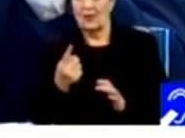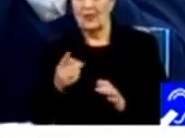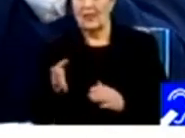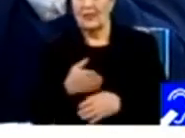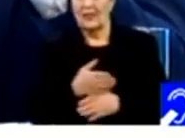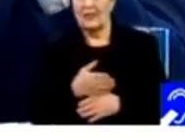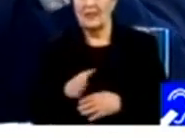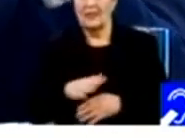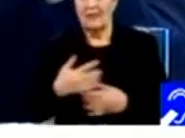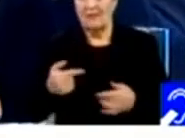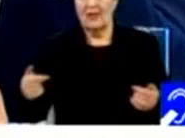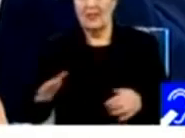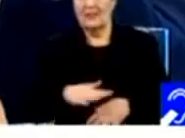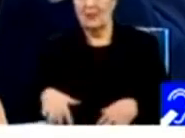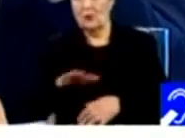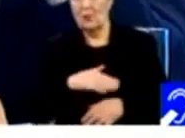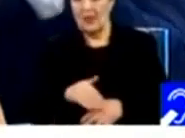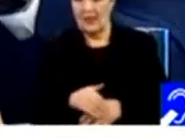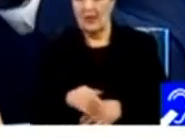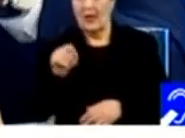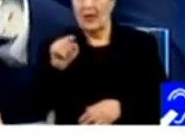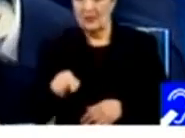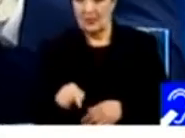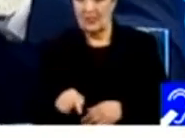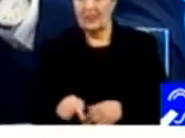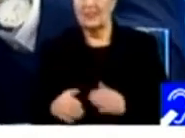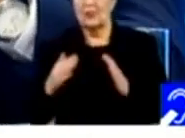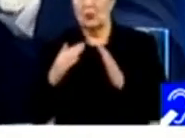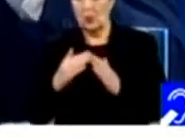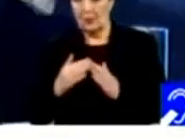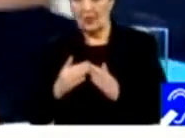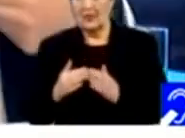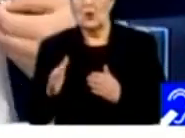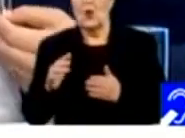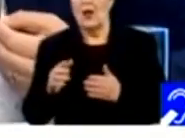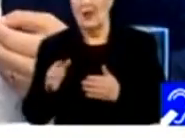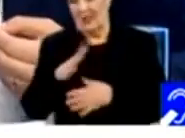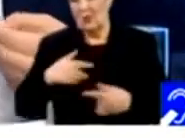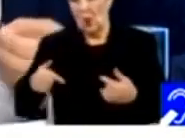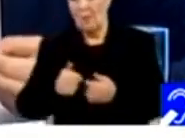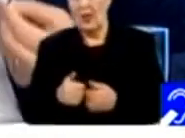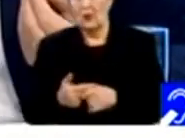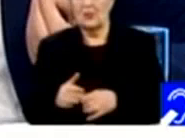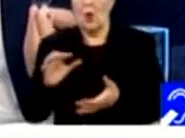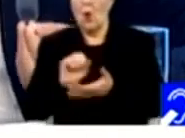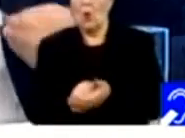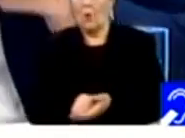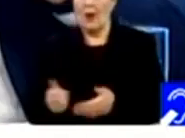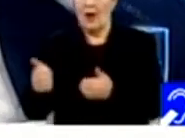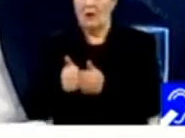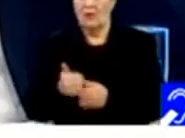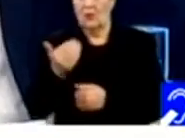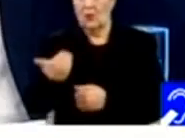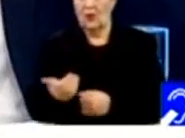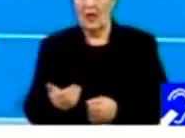diverse domenii. Și iată, de acest domeniu se va ocupa un coleg de-al meu care va face parte într-o echipă. Am eu o